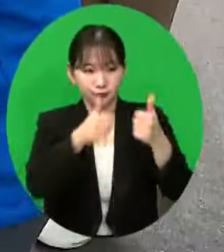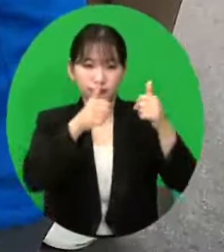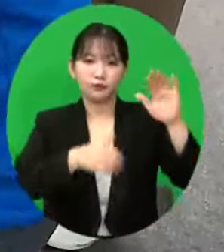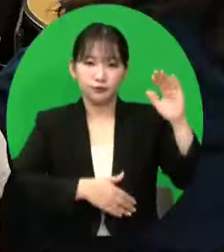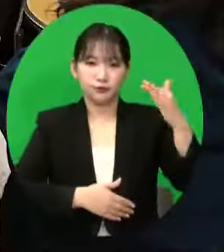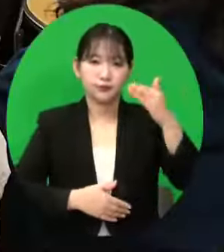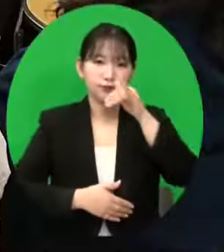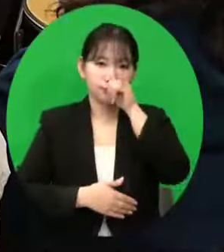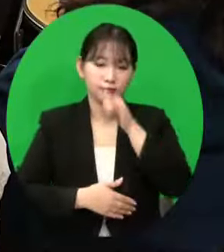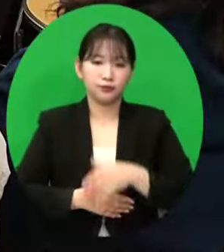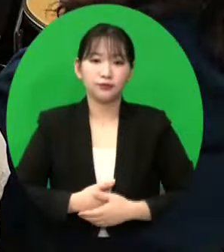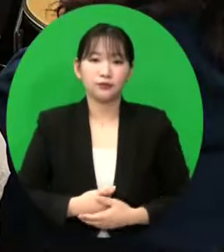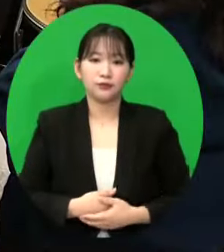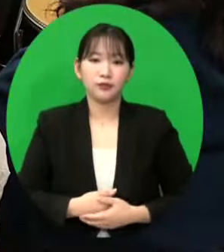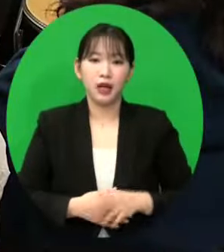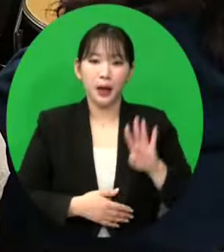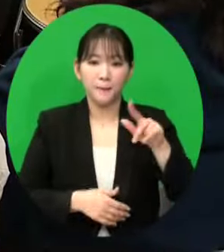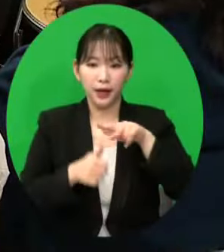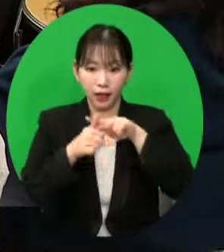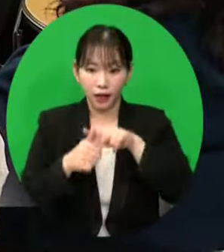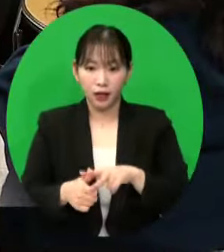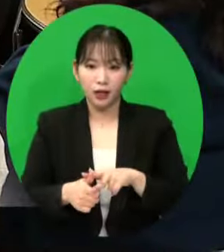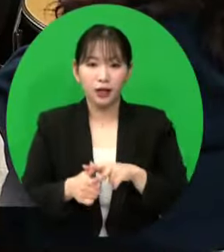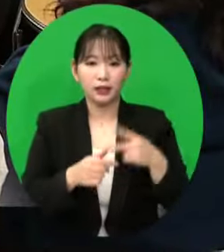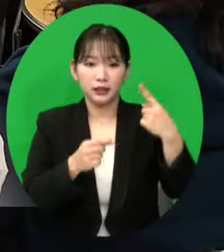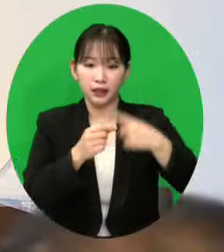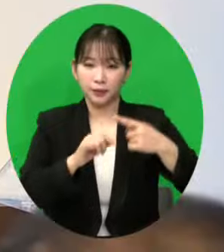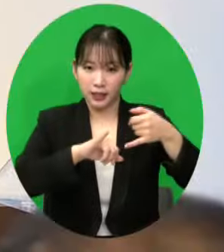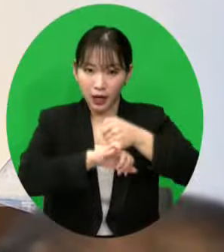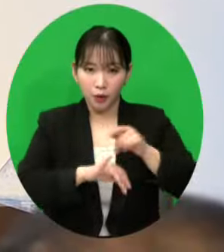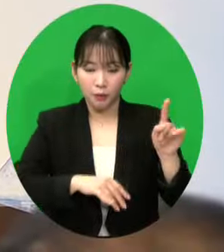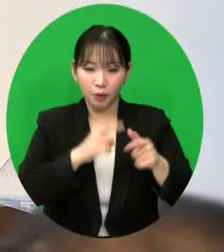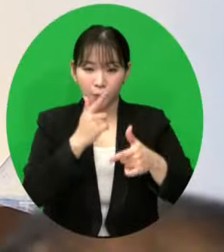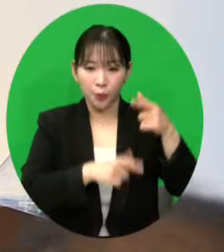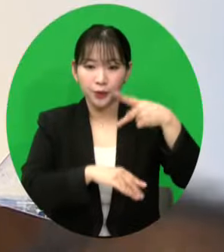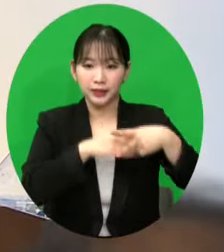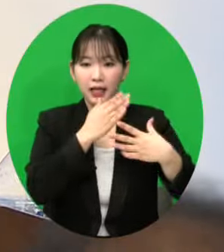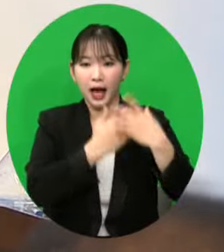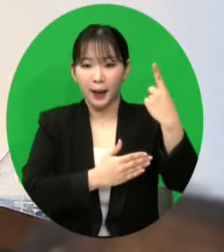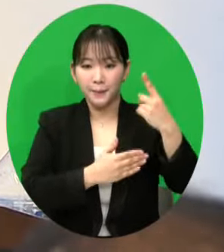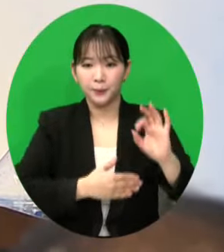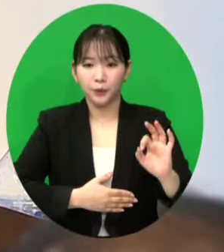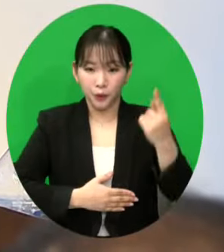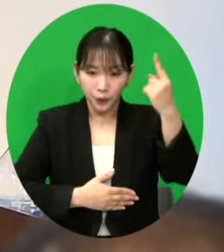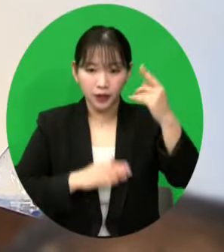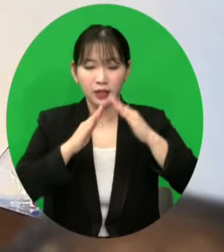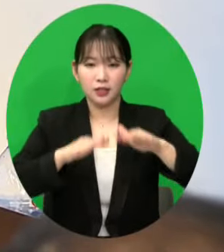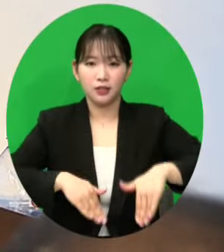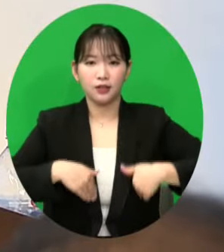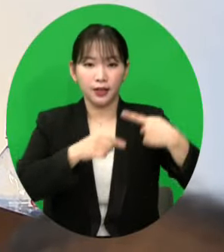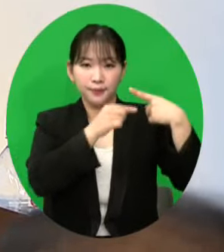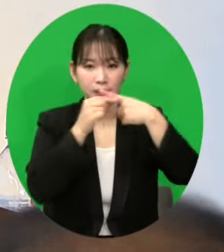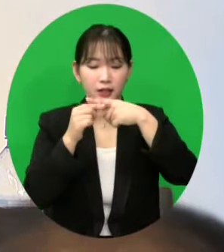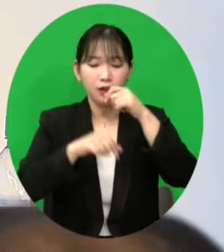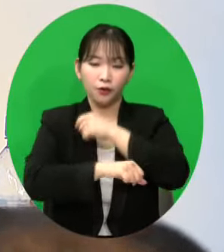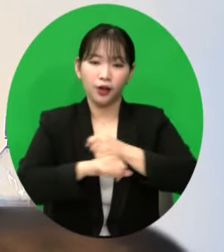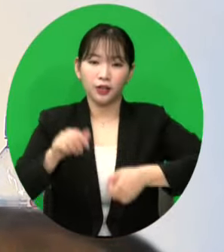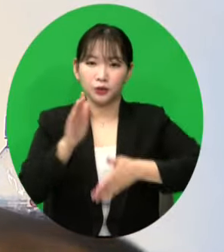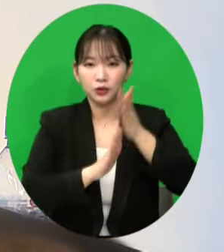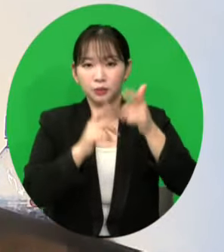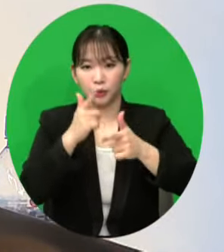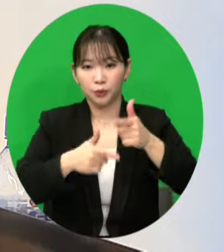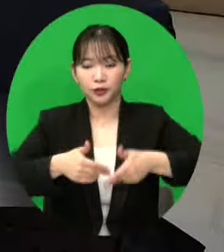대항마로 떠올랐습니다. 배종호 후보의 첫 번째 공약은 목포 신안 통합을 통한 전남 1등 광역도시